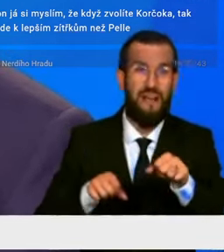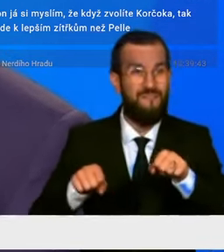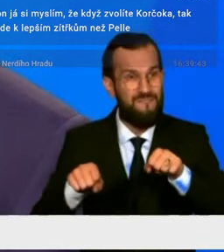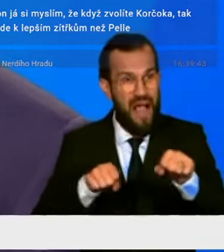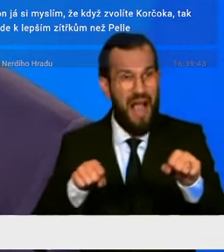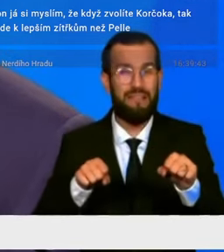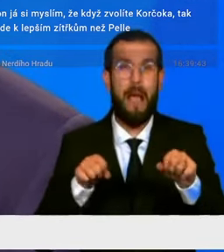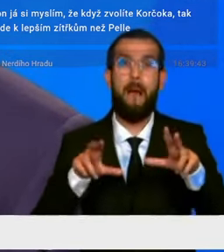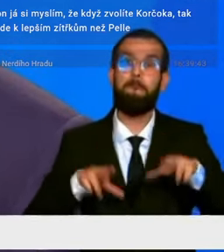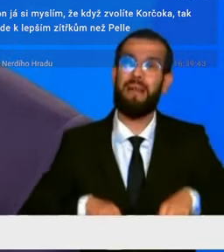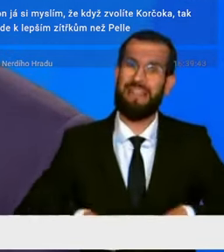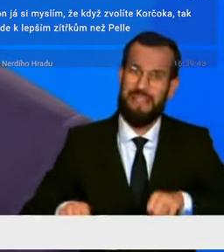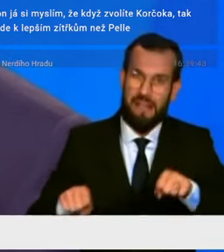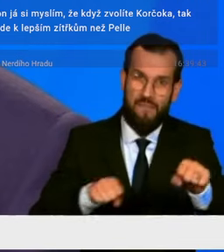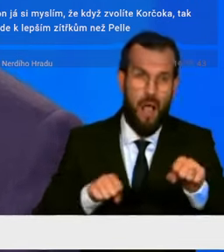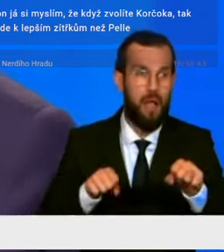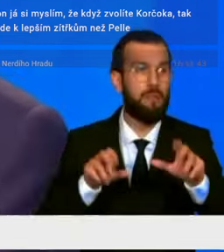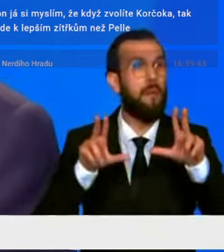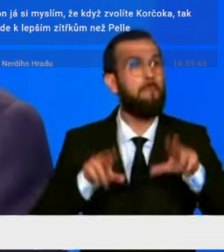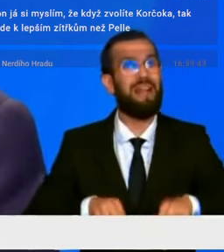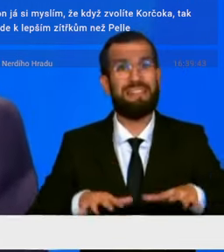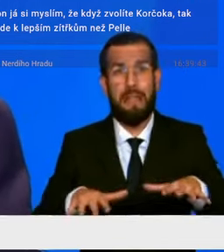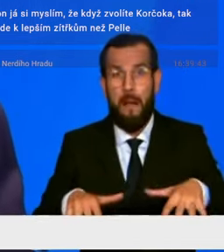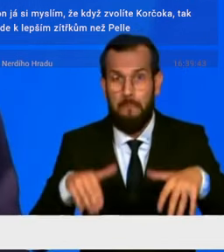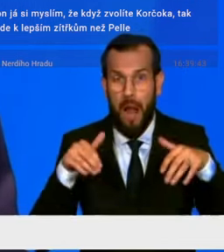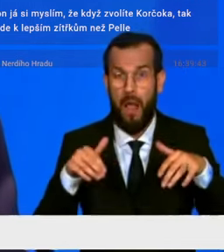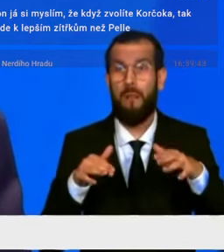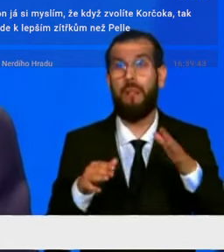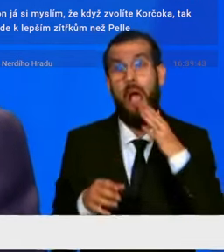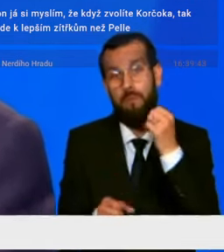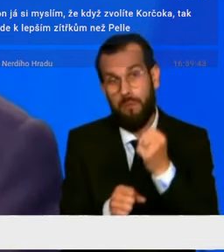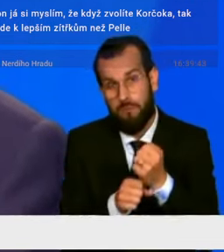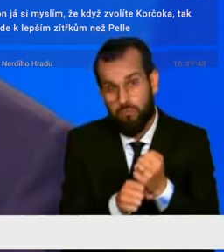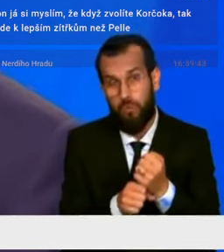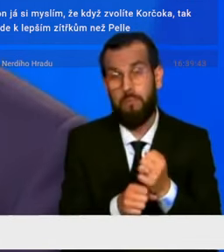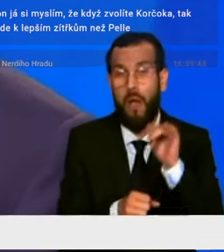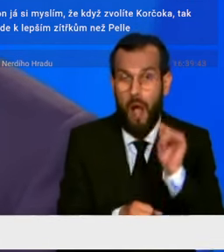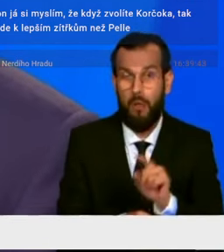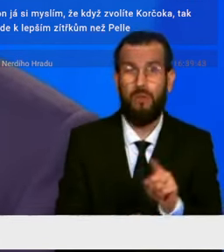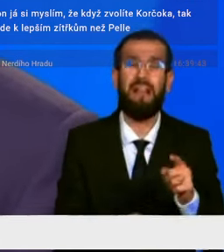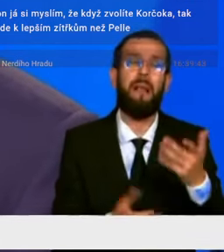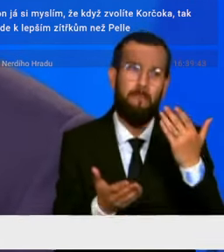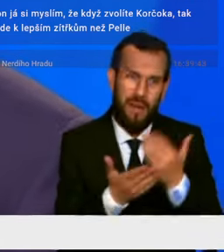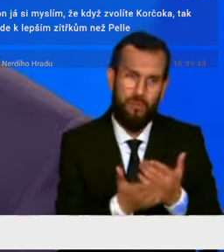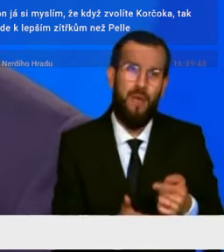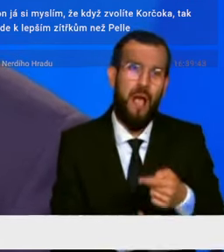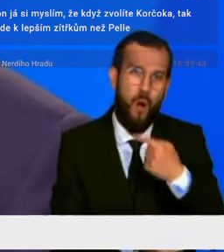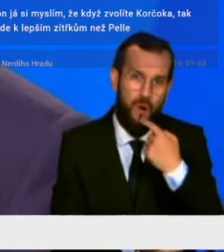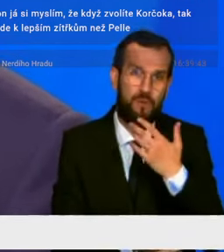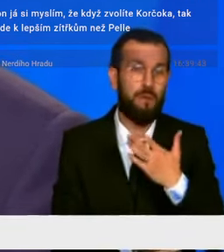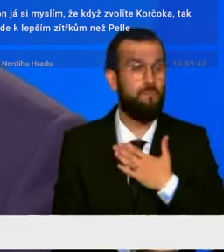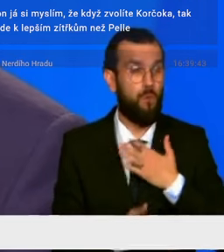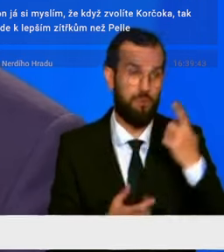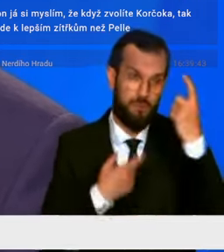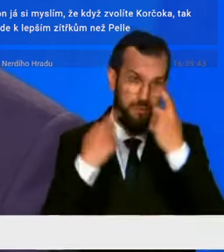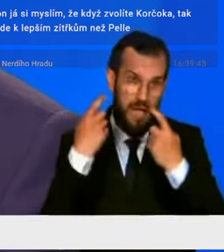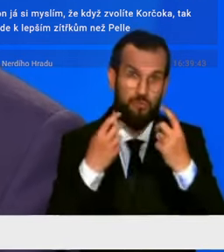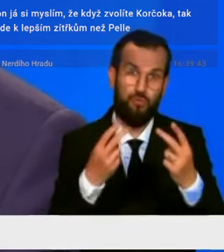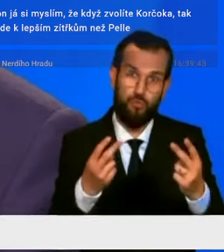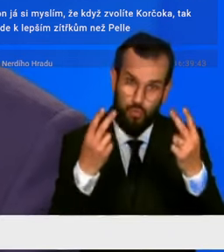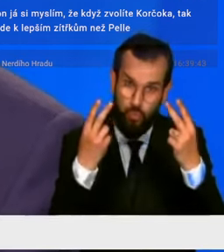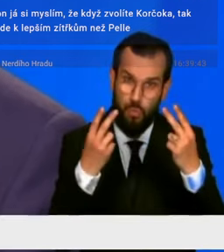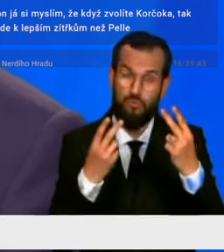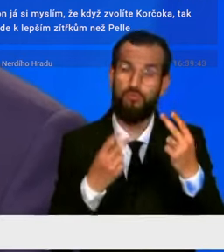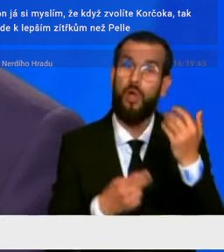premiéra aj predsedu parlamentu aby sa nejaké veci na Slovensku stali alebo nestali Preto ja si za tým stojím A môj osobný postoj je dôležitý aby ľudia